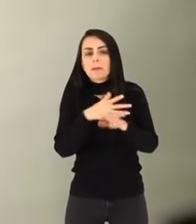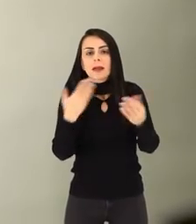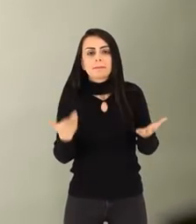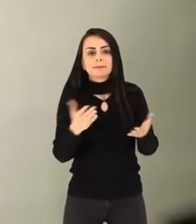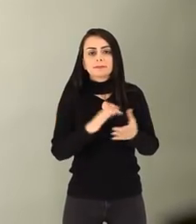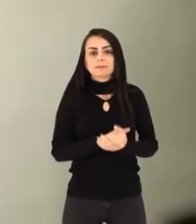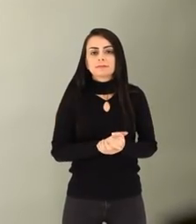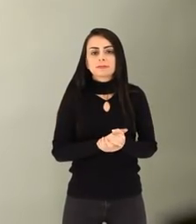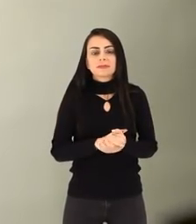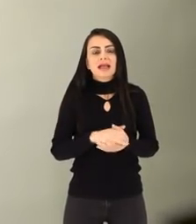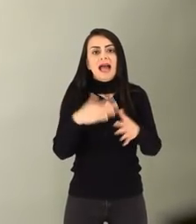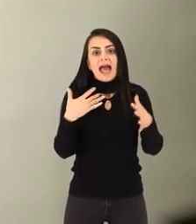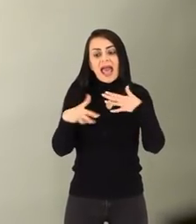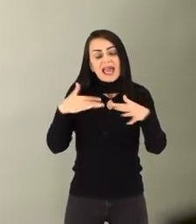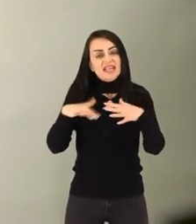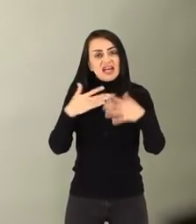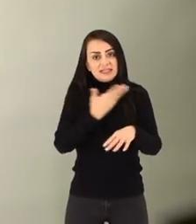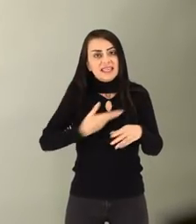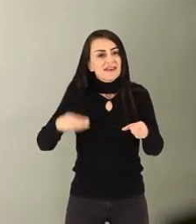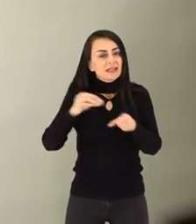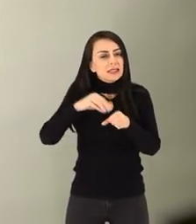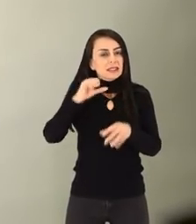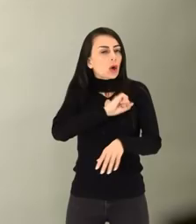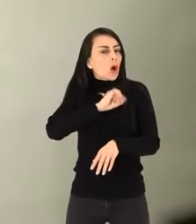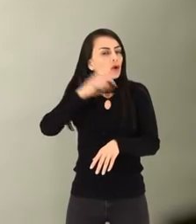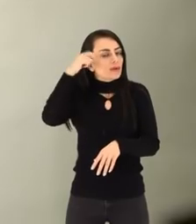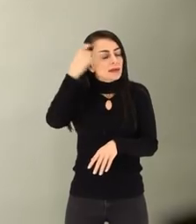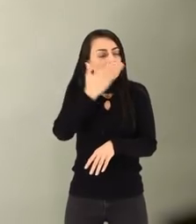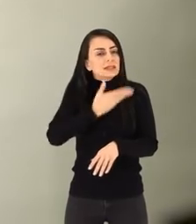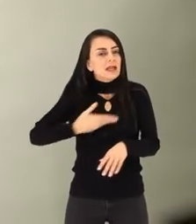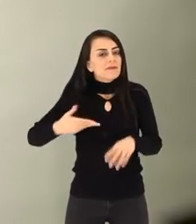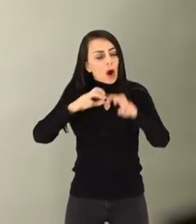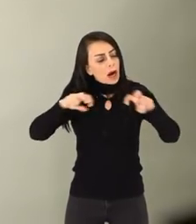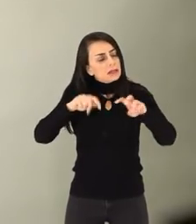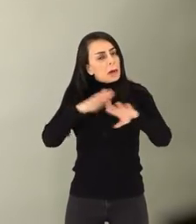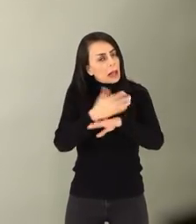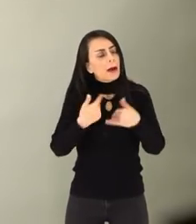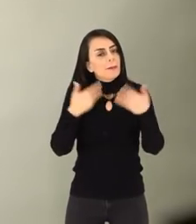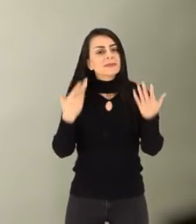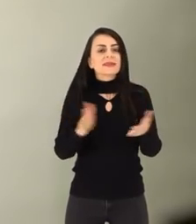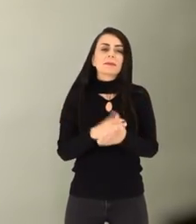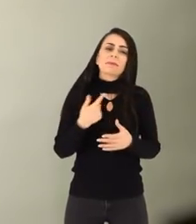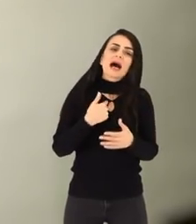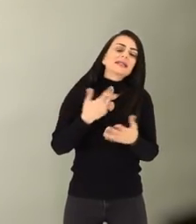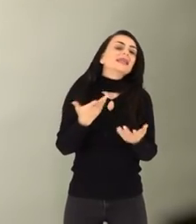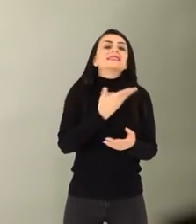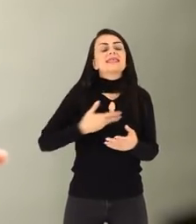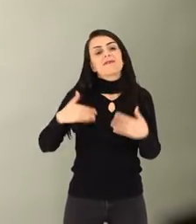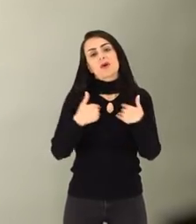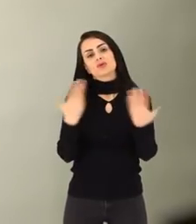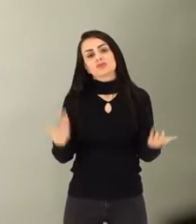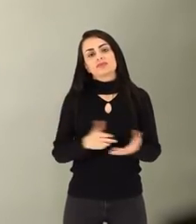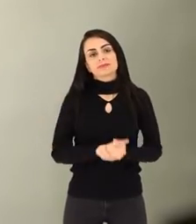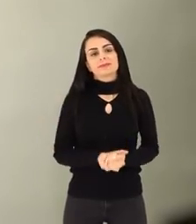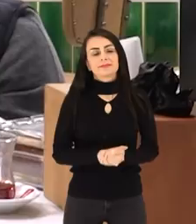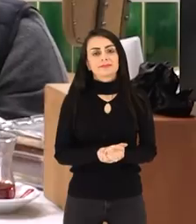şeklinde. Adrenalinden kaynaklı diye düşünüyorum. Öyle de yazıyor zaten herhalde, dedim. Evet, benim de öyle bir tutkum olsa gerek ki